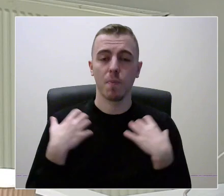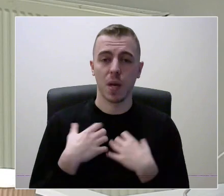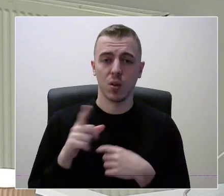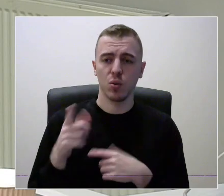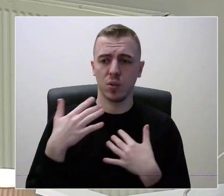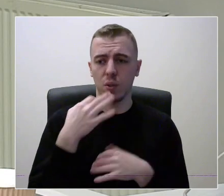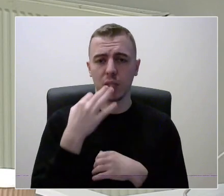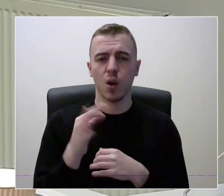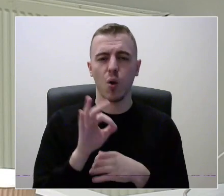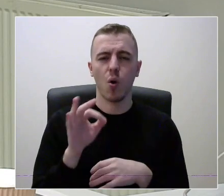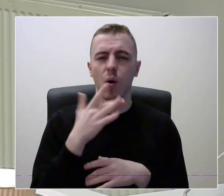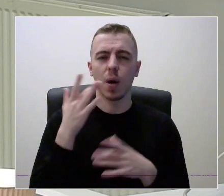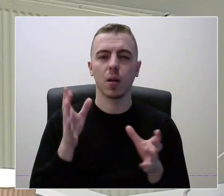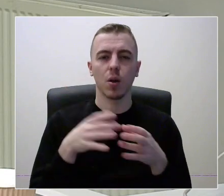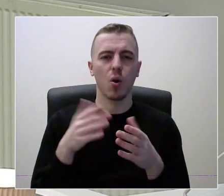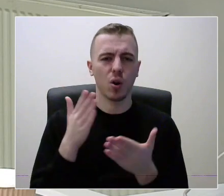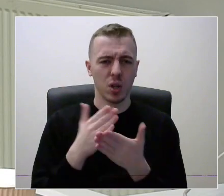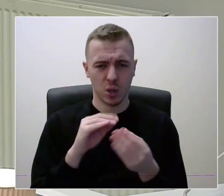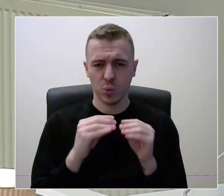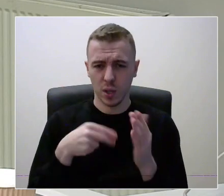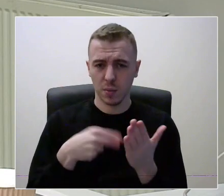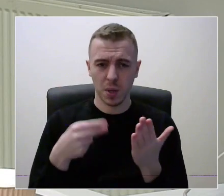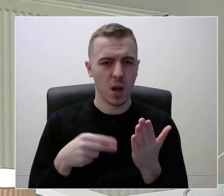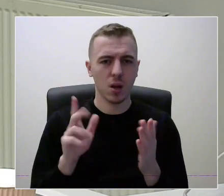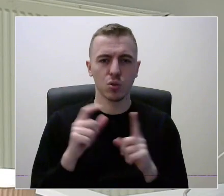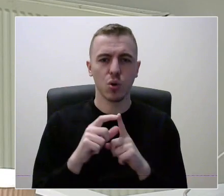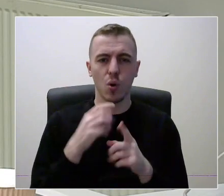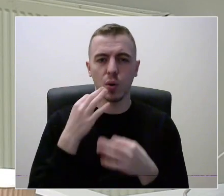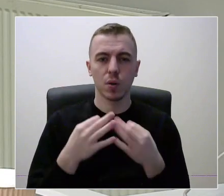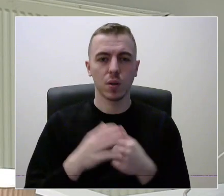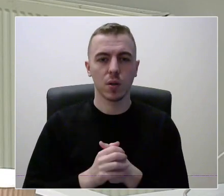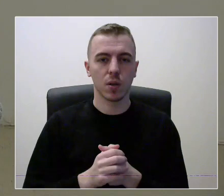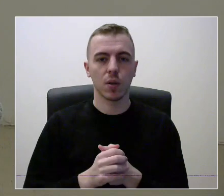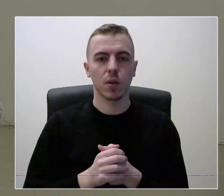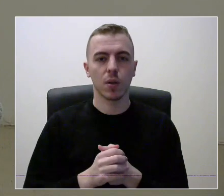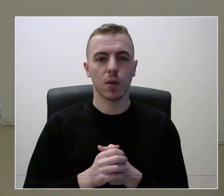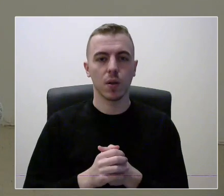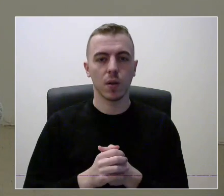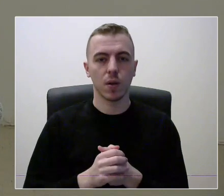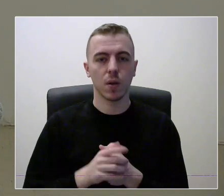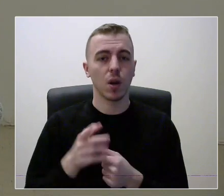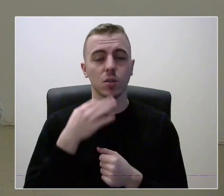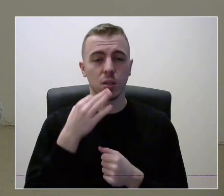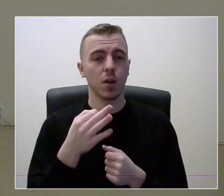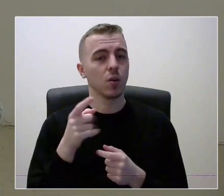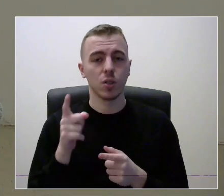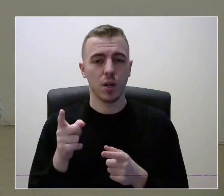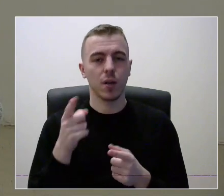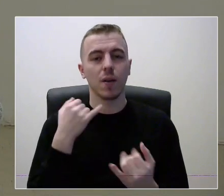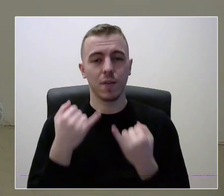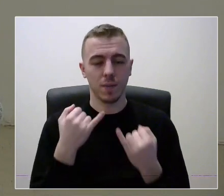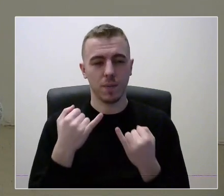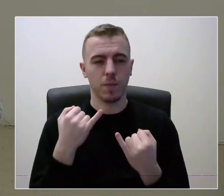apie koaliciją. Ar yra pasirašyta sutartis, ar dar tik tai žodinis susitarimas? Aš sakiau, tai yra menama koalicija, tai yra brandolys